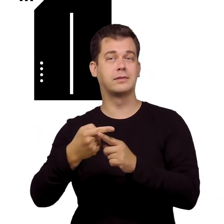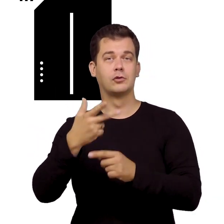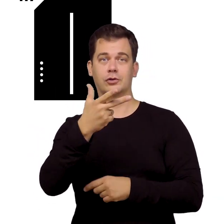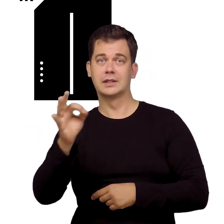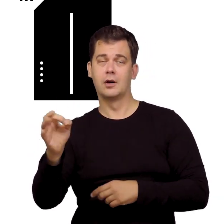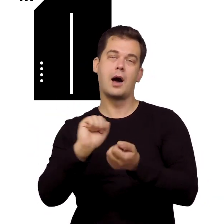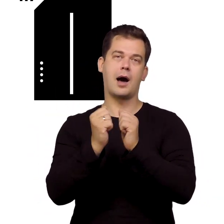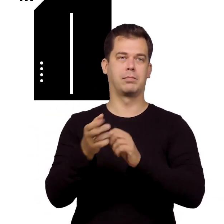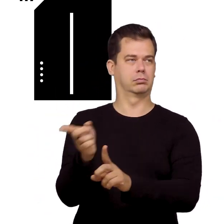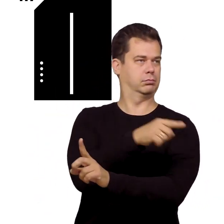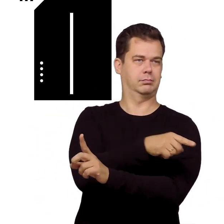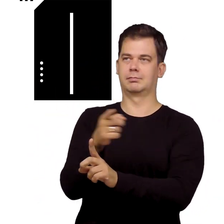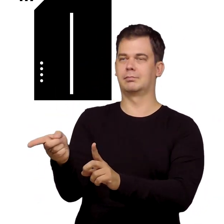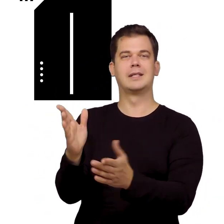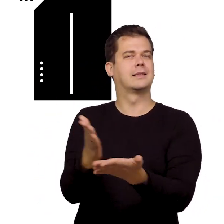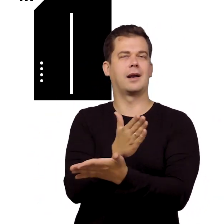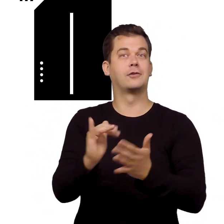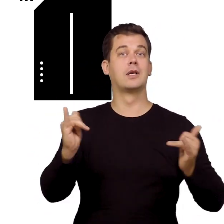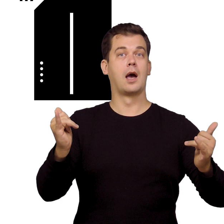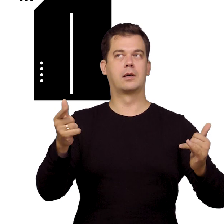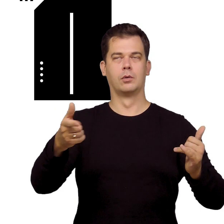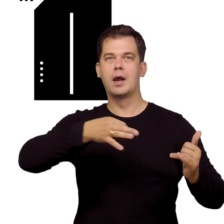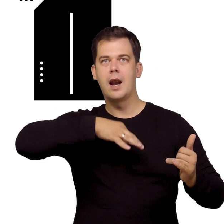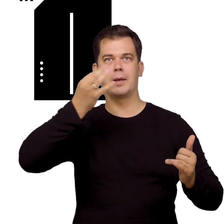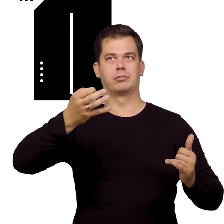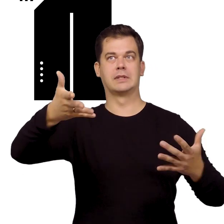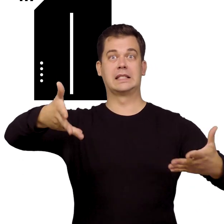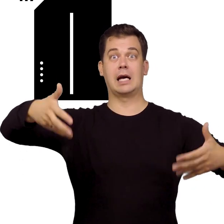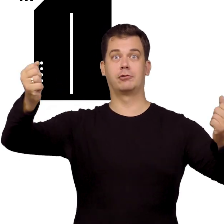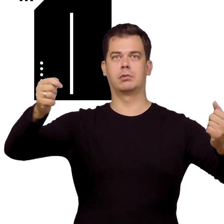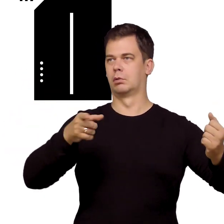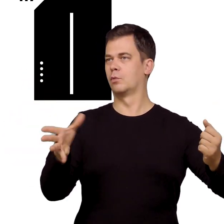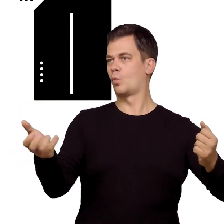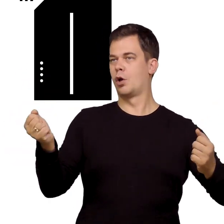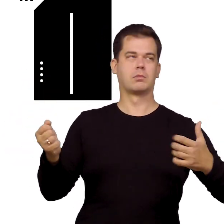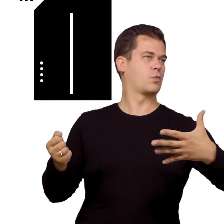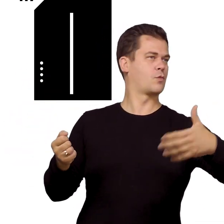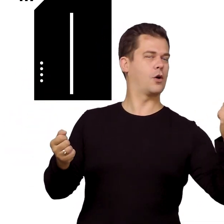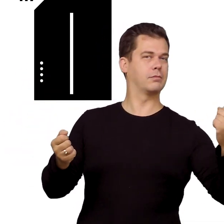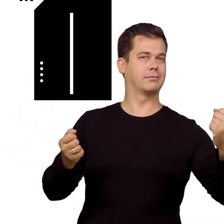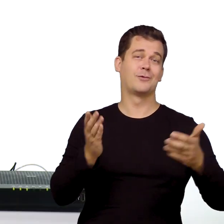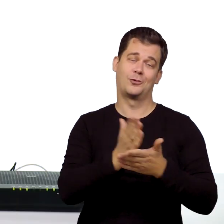3.0 lub Smart Wi-Fi Boxem, w zależności, które z nich będzie miało lepszy sygnał w danym